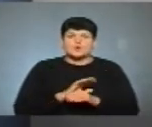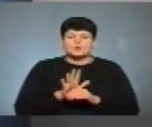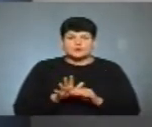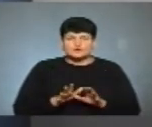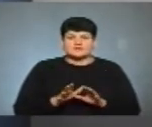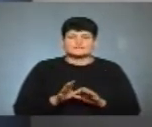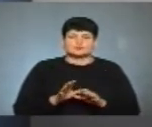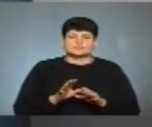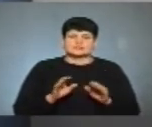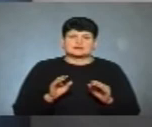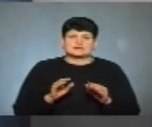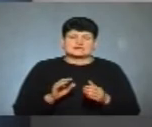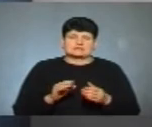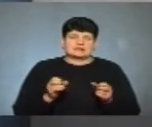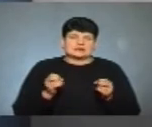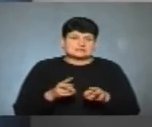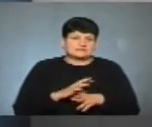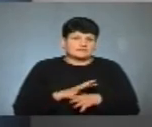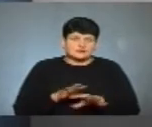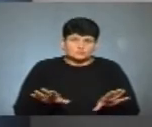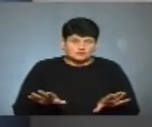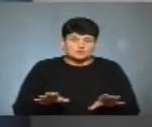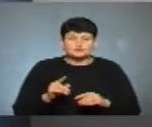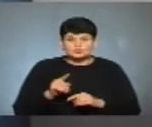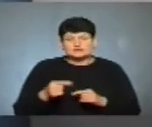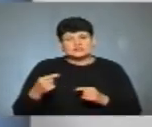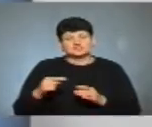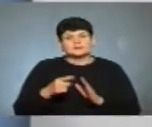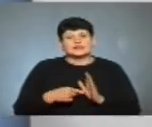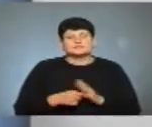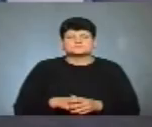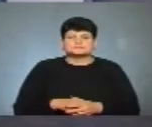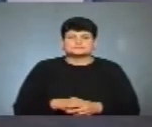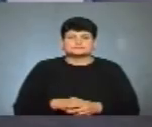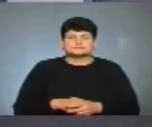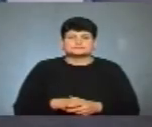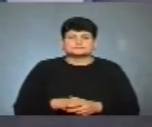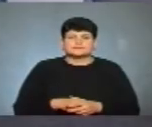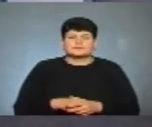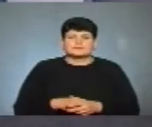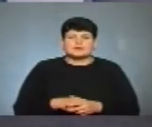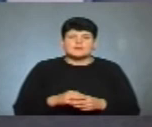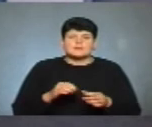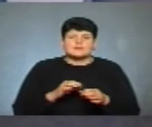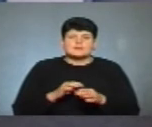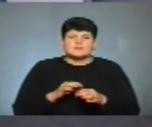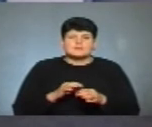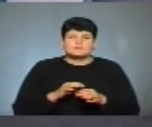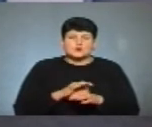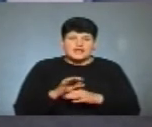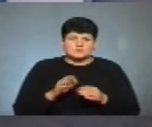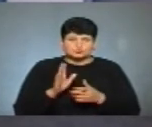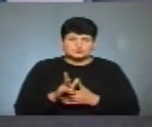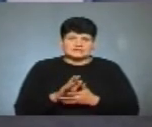таких дуже сильних епідемічних ризиків, ну тоді вже друге питання. Проєкт розкороновані закупівлі триватиме